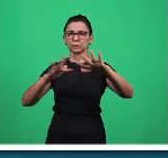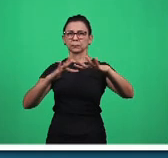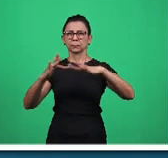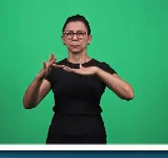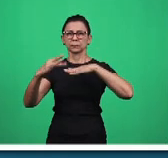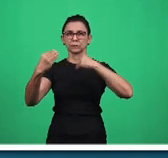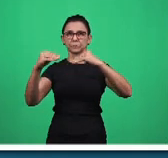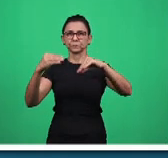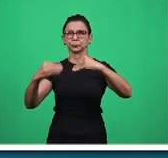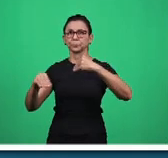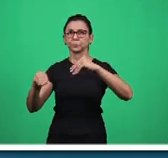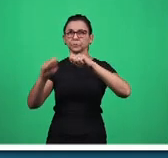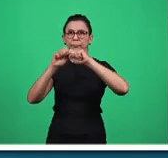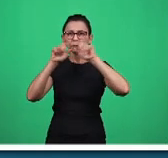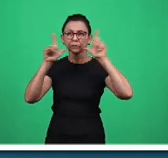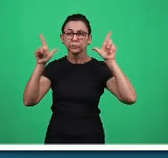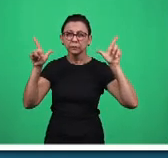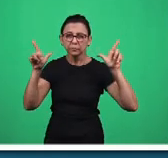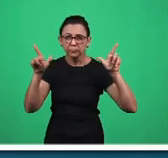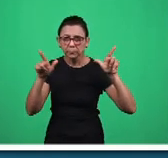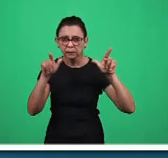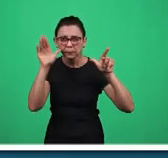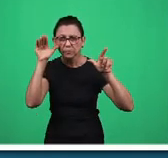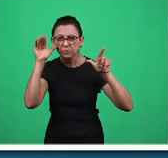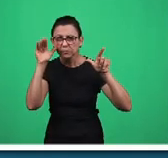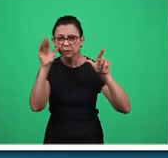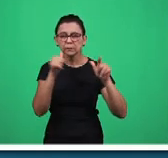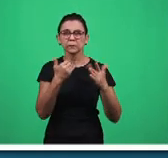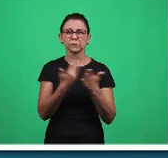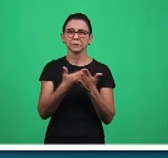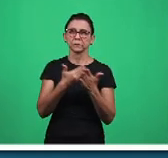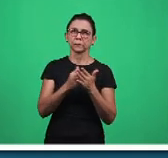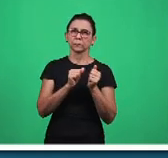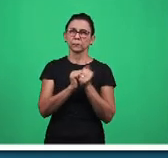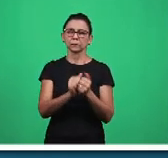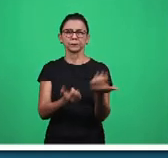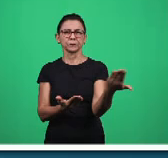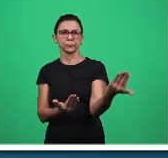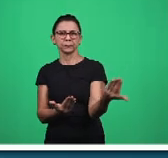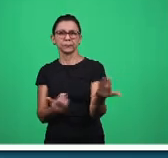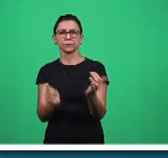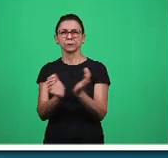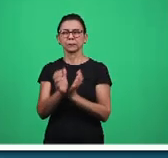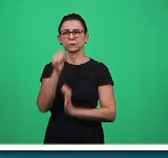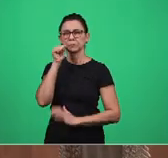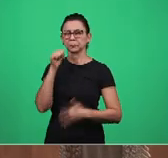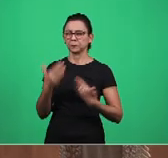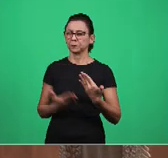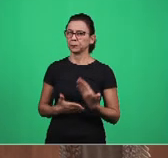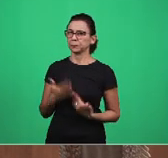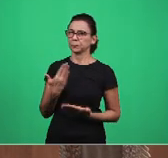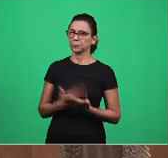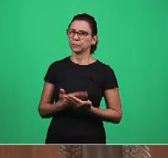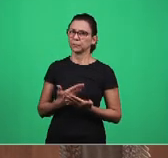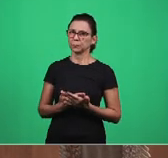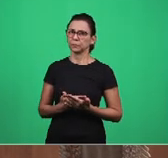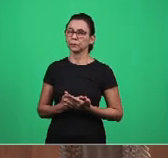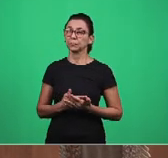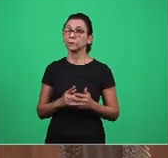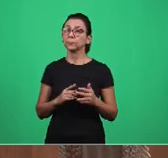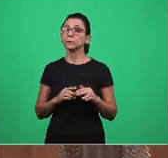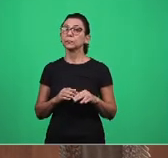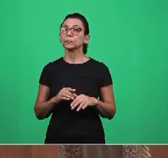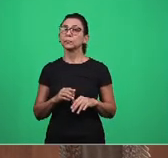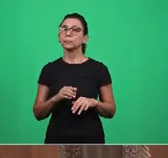sociaux afin que tous puissent étudier, les pasteurs avec le groupe de jeunes, les sœurs puissent étudier. Nous voulons